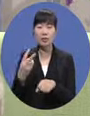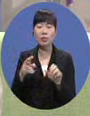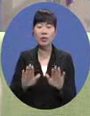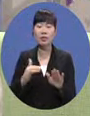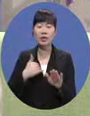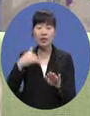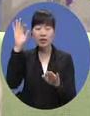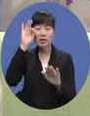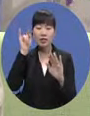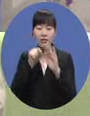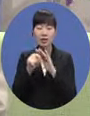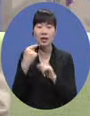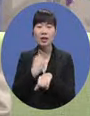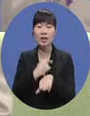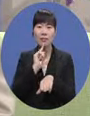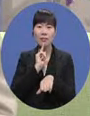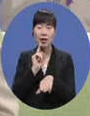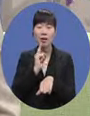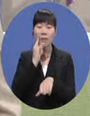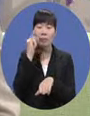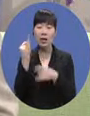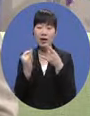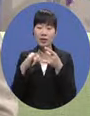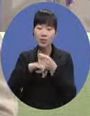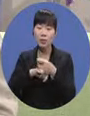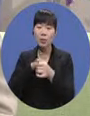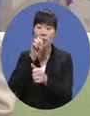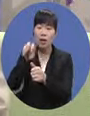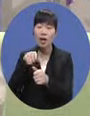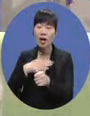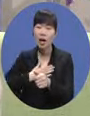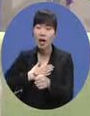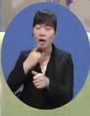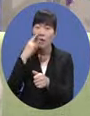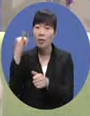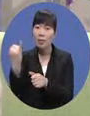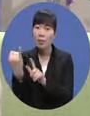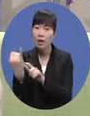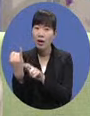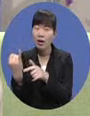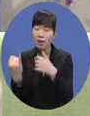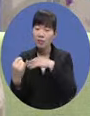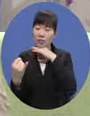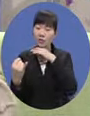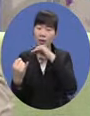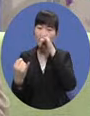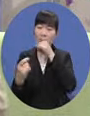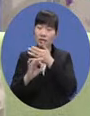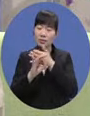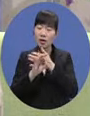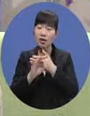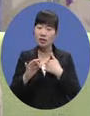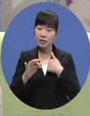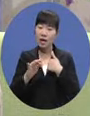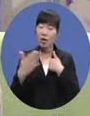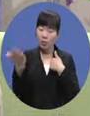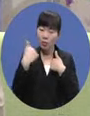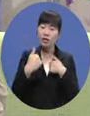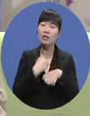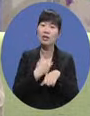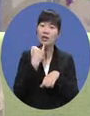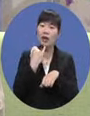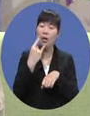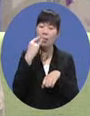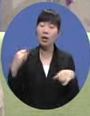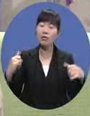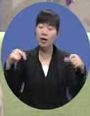오늘 내가 찾아왔다는 얘기를 니네 엄마한테 꼭 하거라. 그리고 니네 엄마가 불만이 있으시면 나한테 오라고 해. 엄마랑